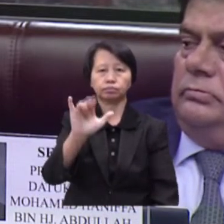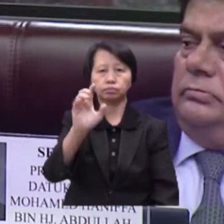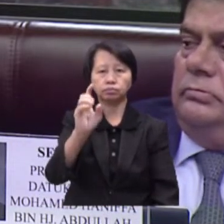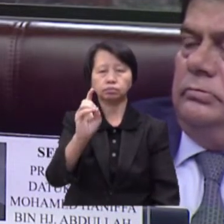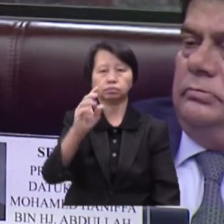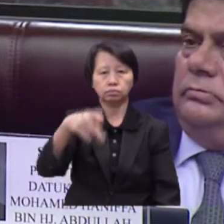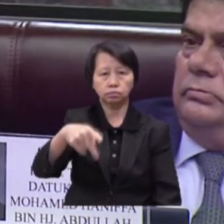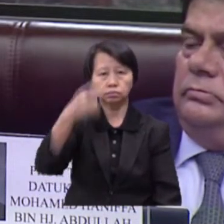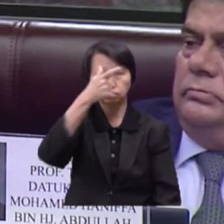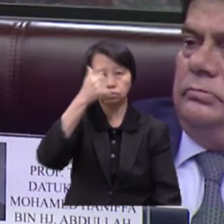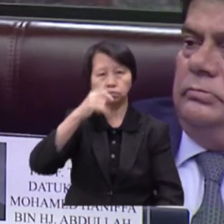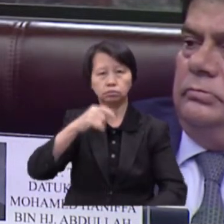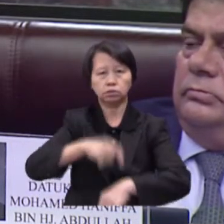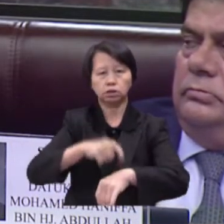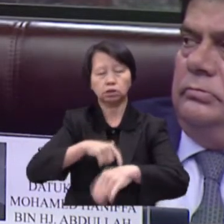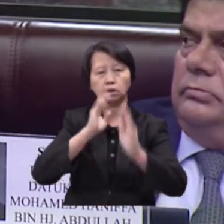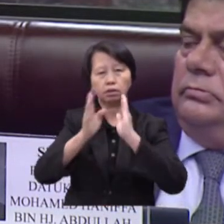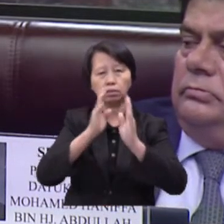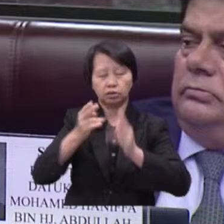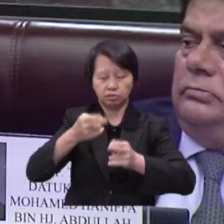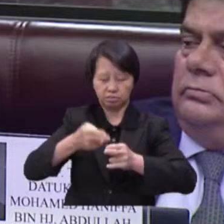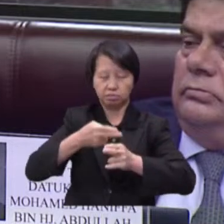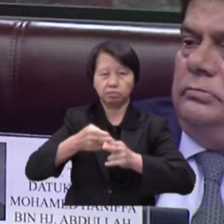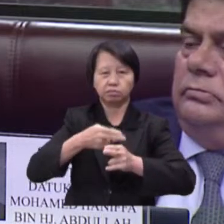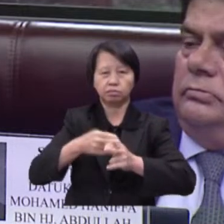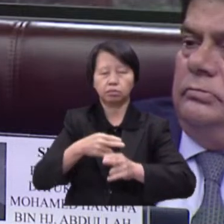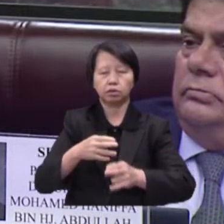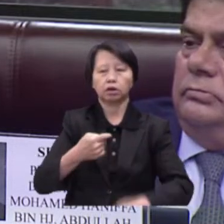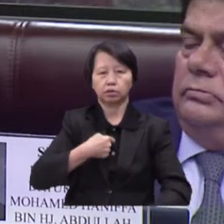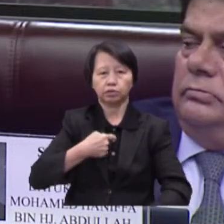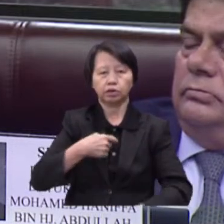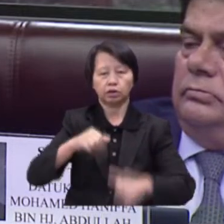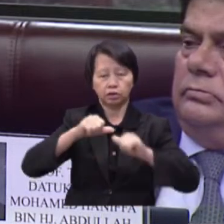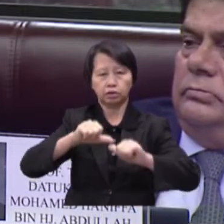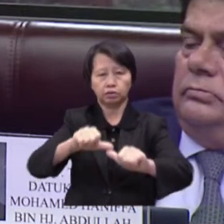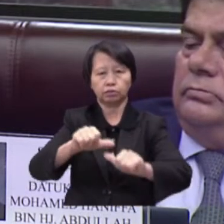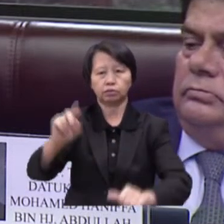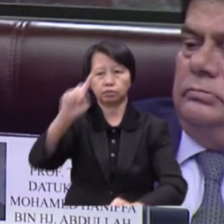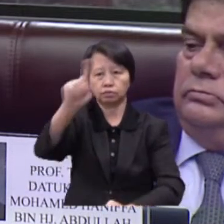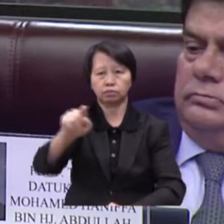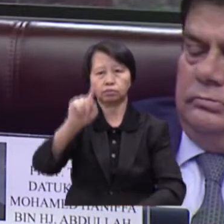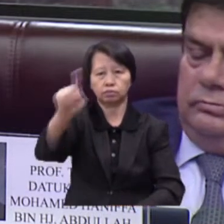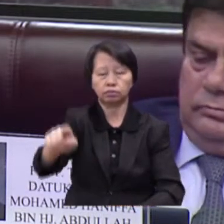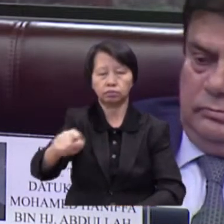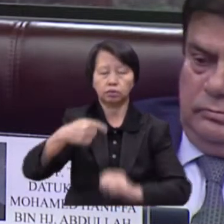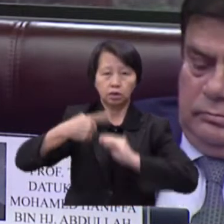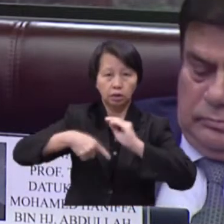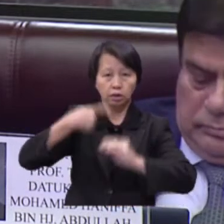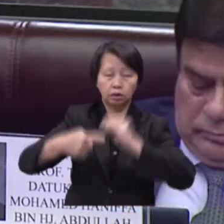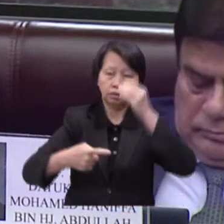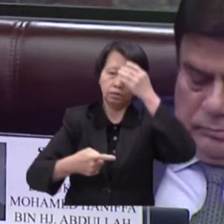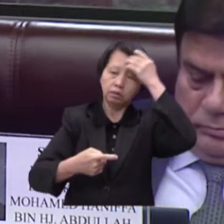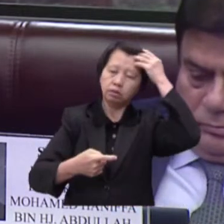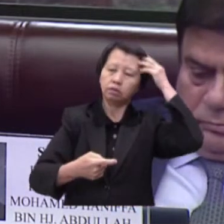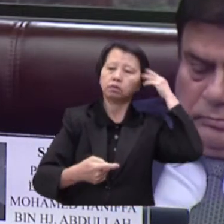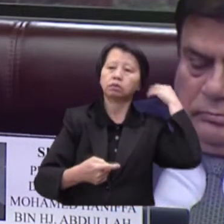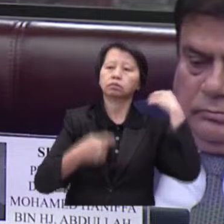disebabkan oleh bahas yang singkat maka saya ingin terus kepada soal-soalan saya mengenai